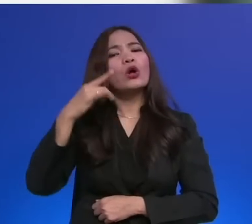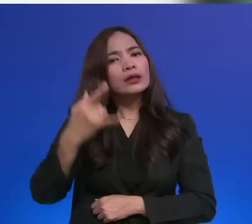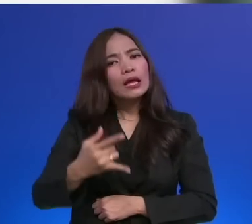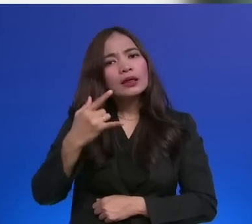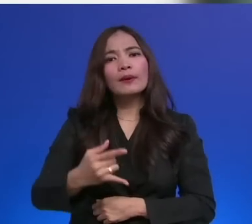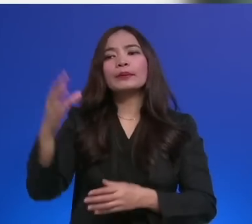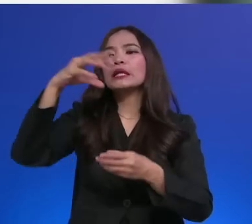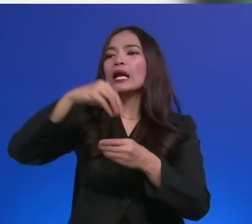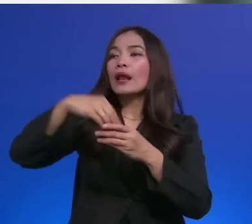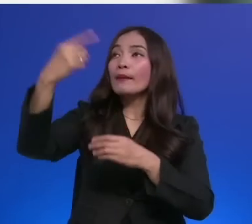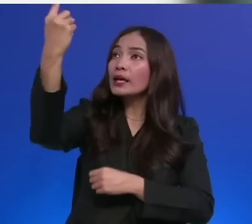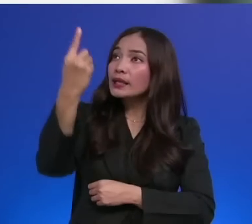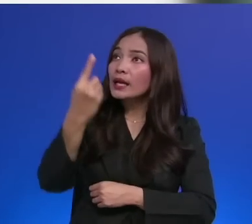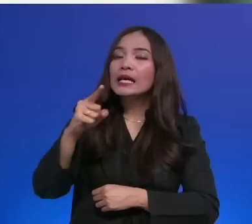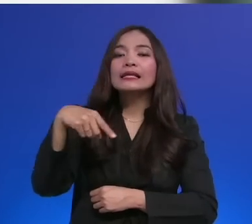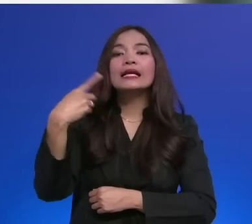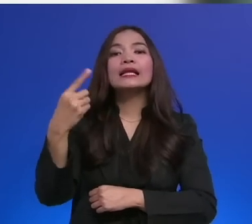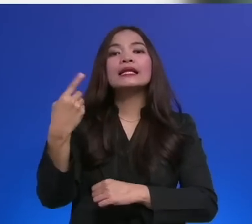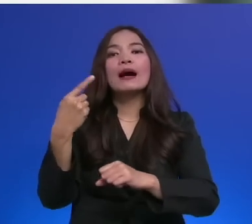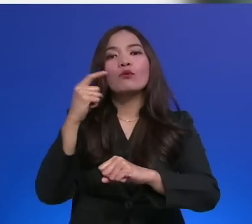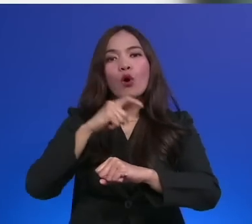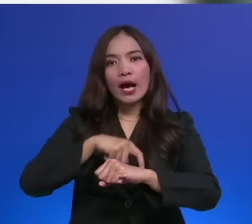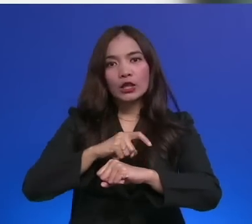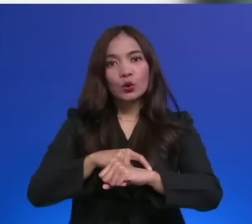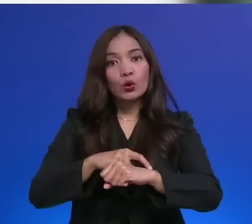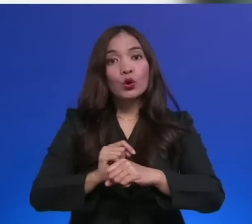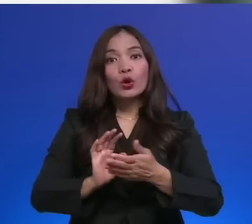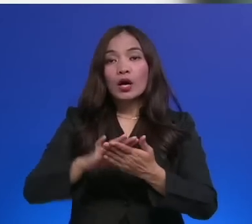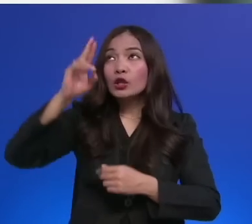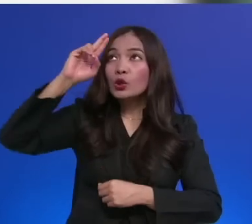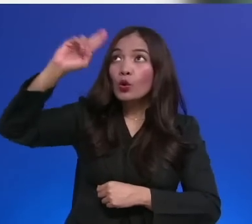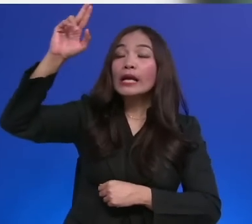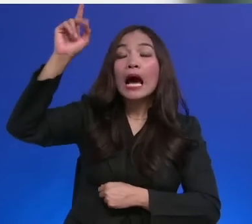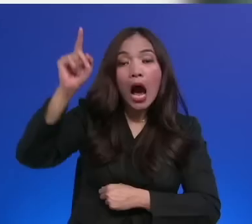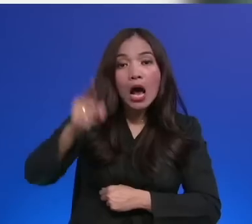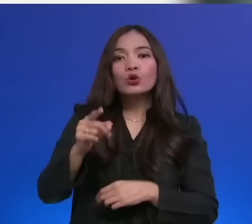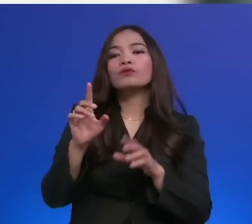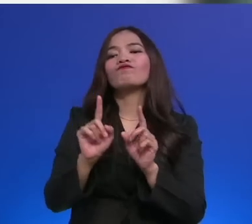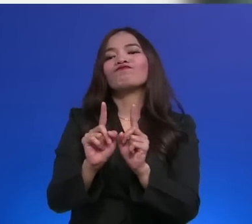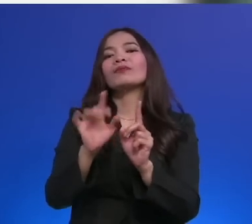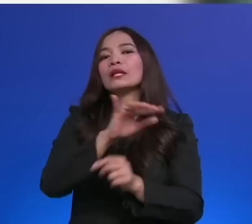hadirat Tuhan setiap saat, melibatkan Tuhan dalam segala hal.